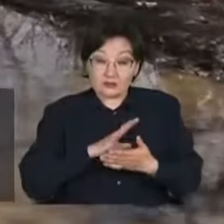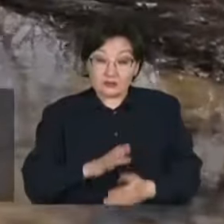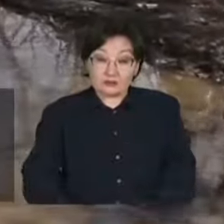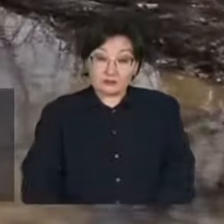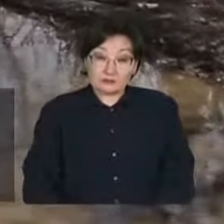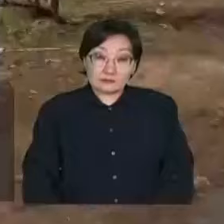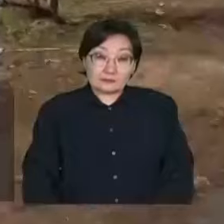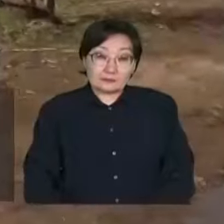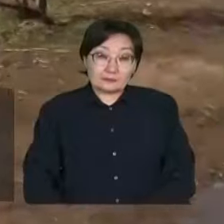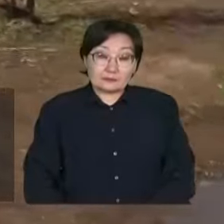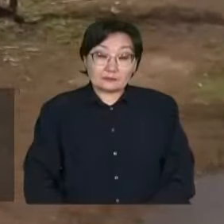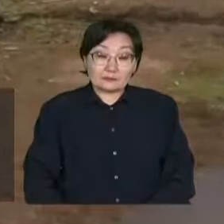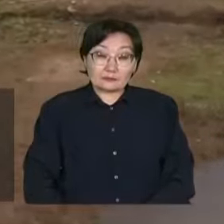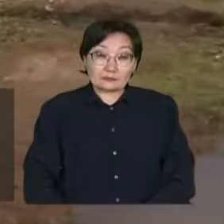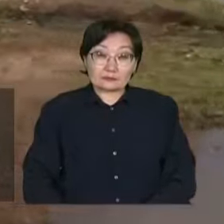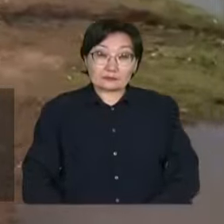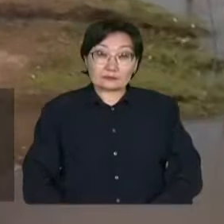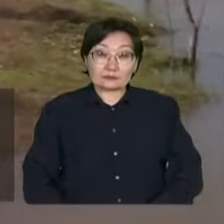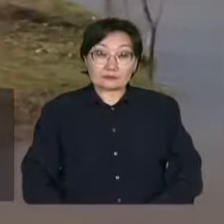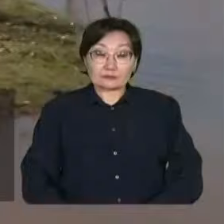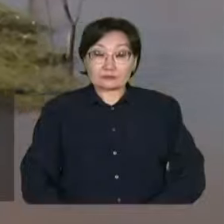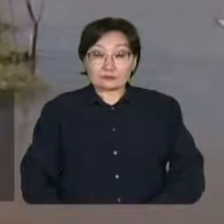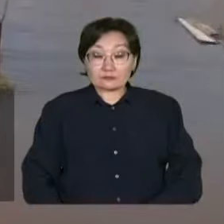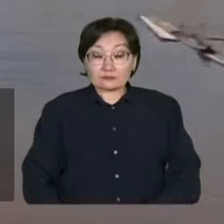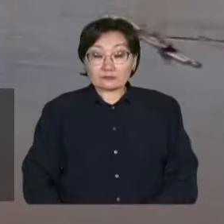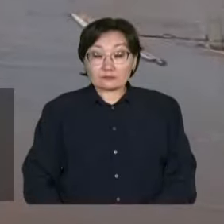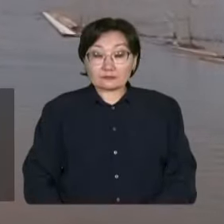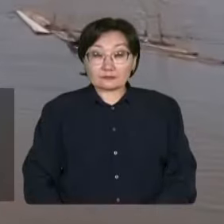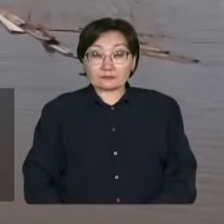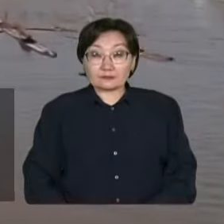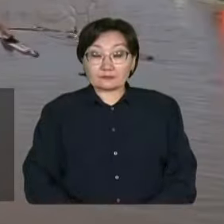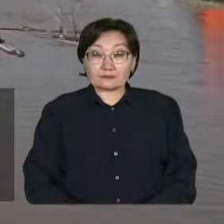Олжабек, Дина Әлібекова, Алина Руалихан, Алматы телеарнасы, Батыс Қазақстан облысынан.